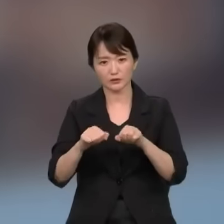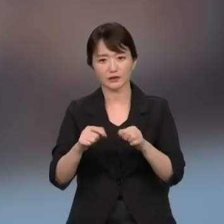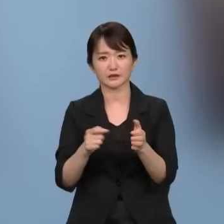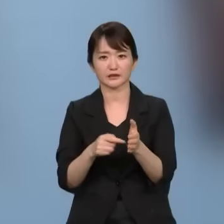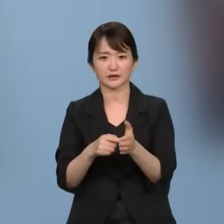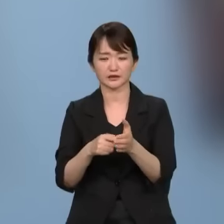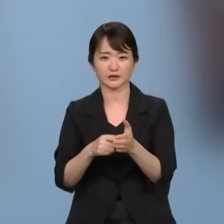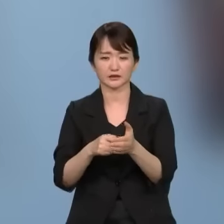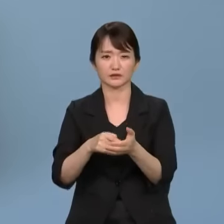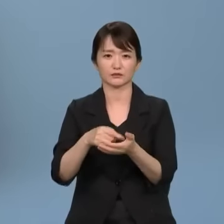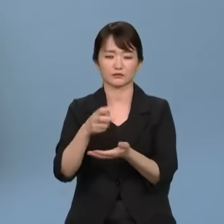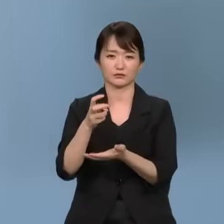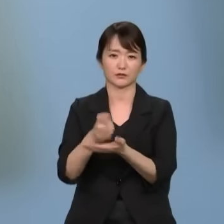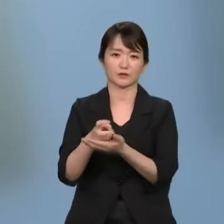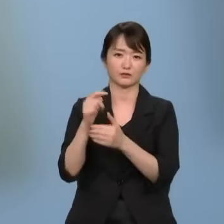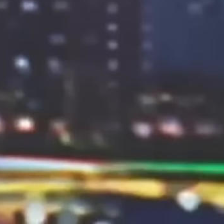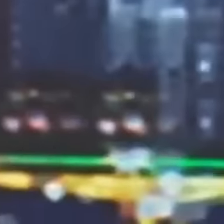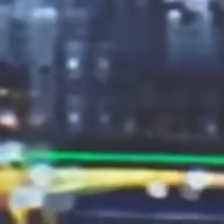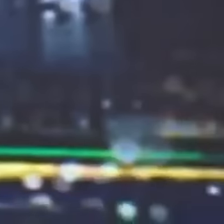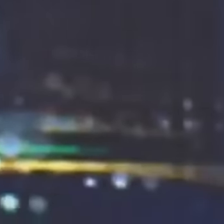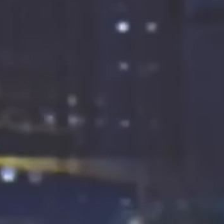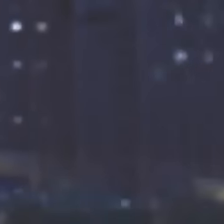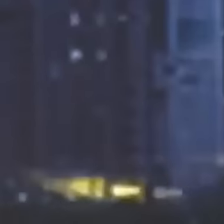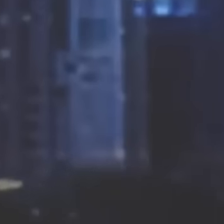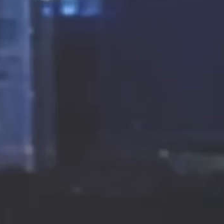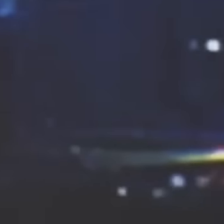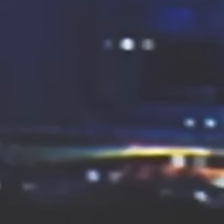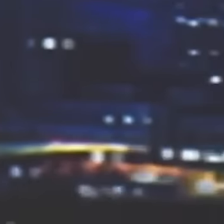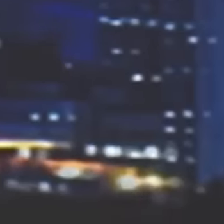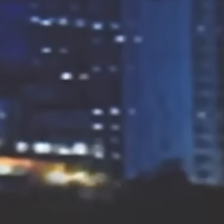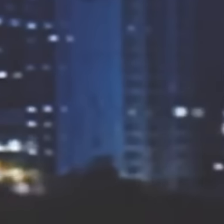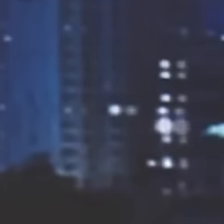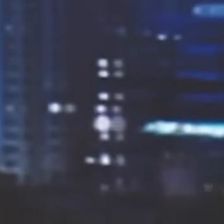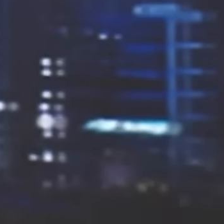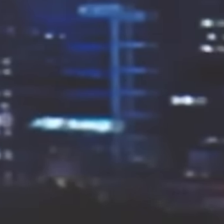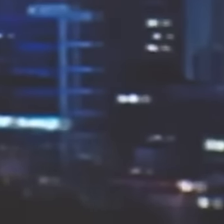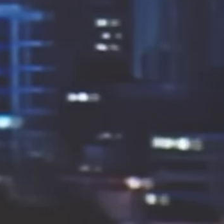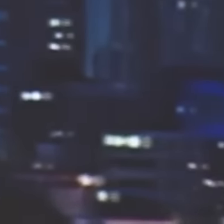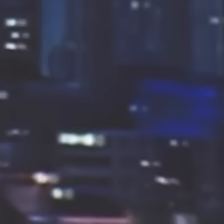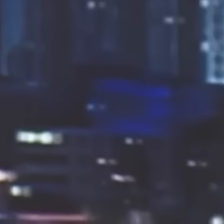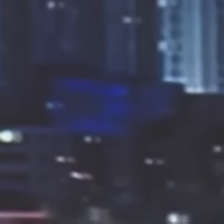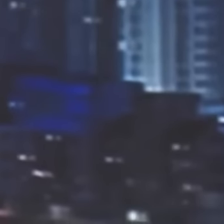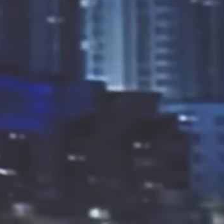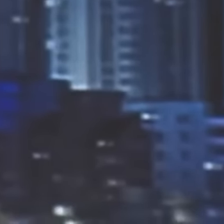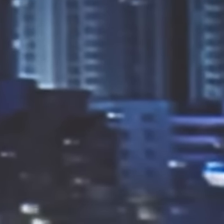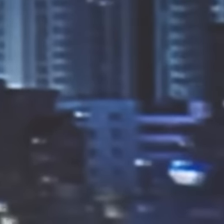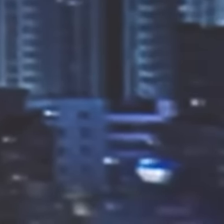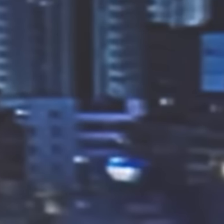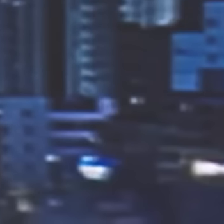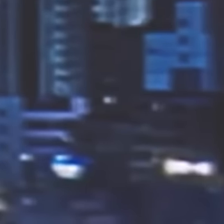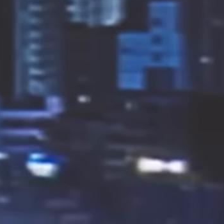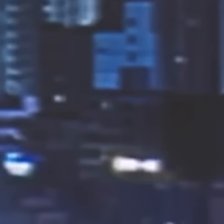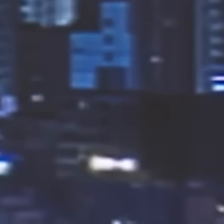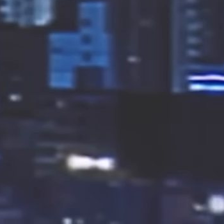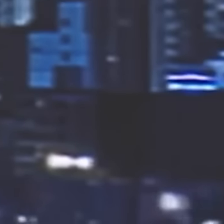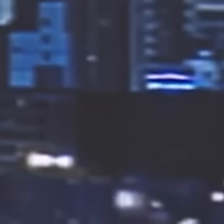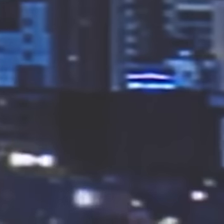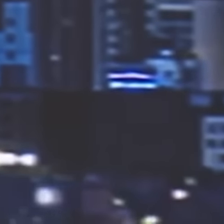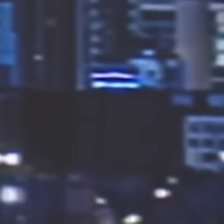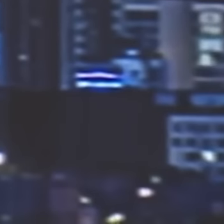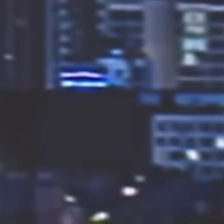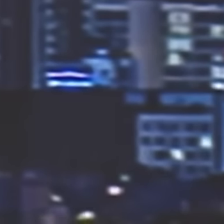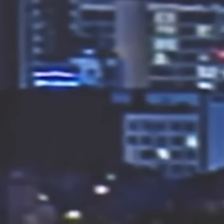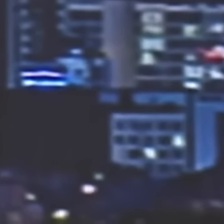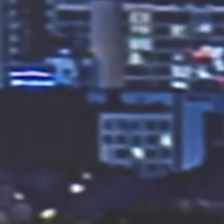JTBC 신진 있니다 JTBC 뉴스를 시청해 주신 여러분 고맙습니다 저희는 저녁 6시 50분